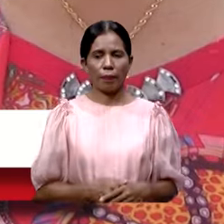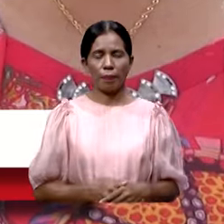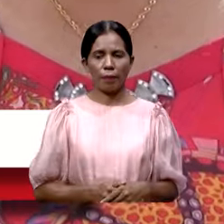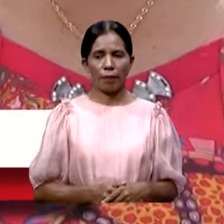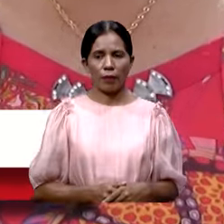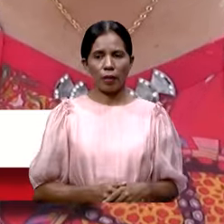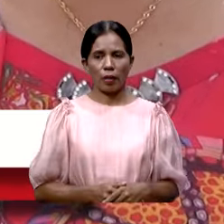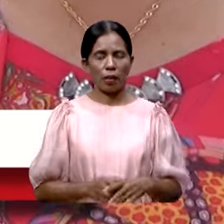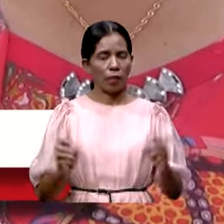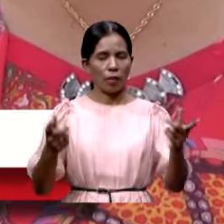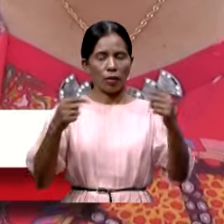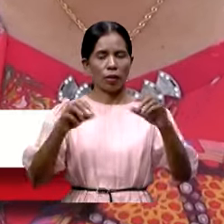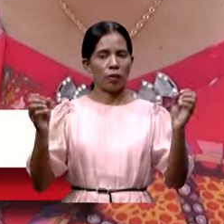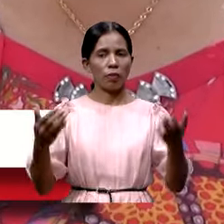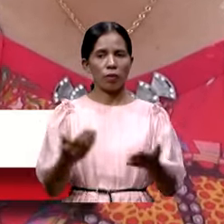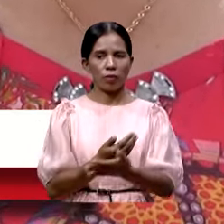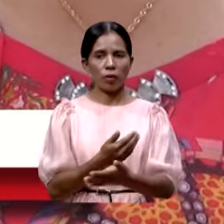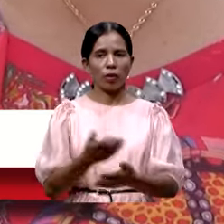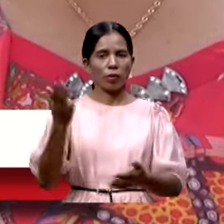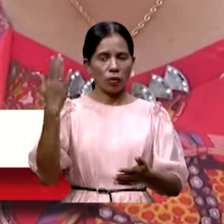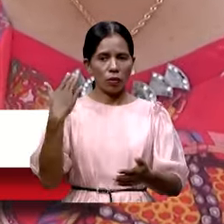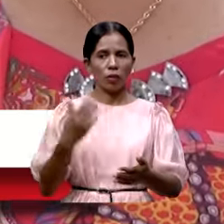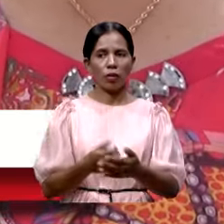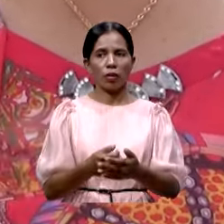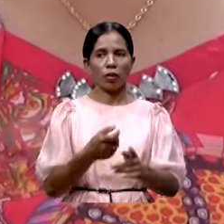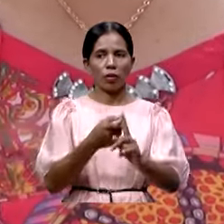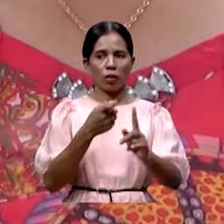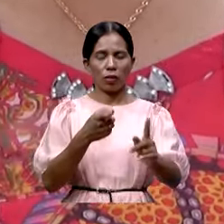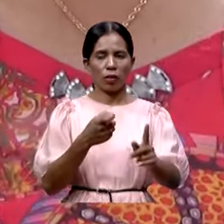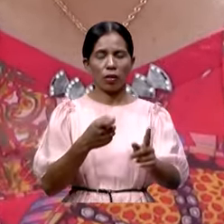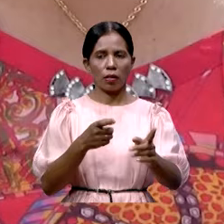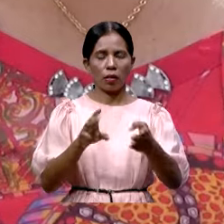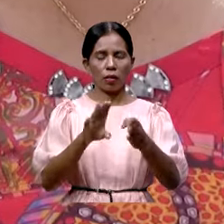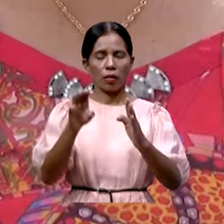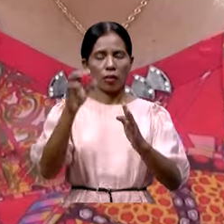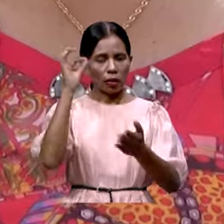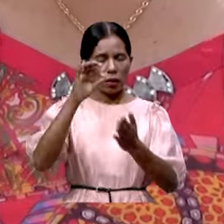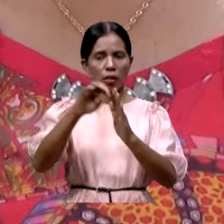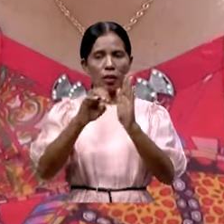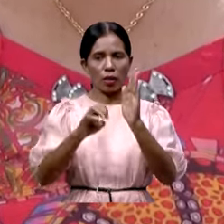mai los yang katak buat fong itu mas buat tenan mah dira si tiana sekretaris taru